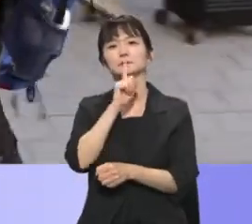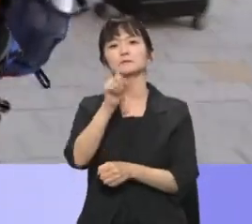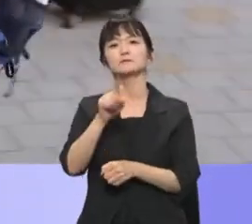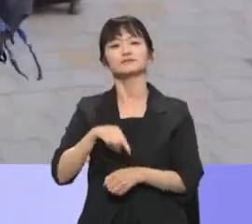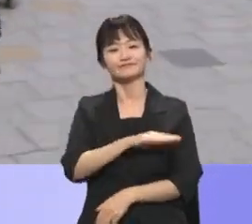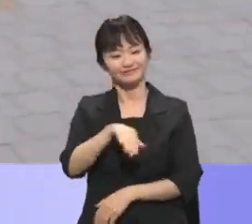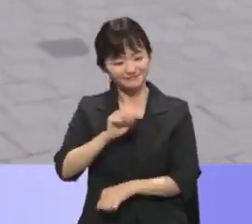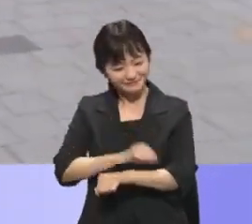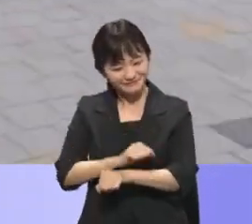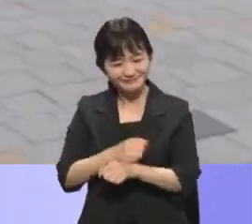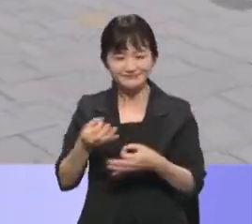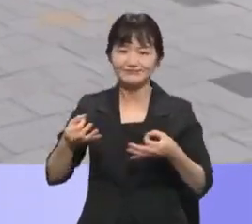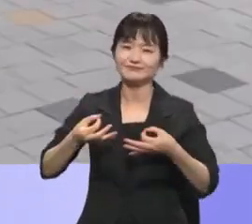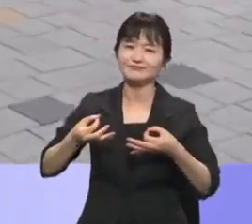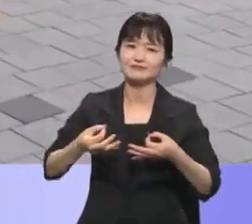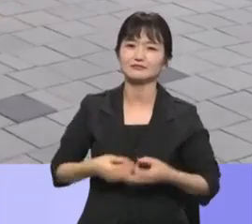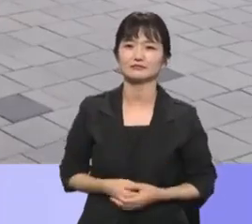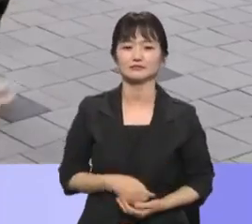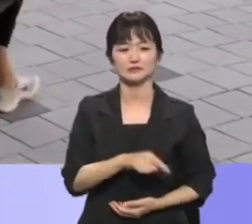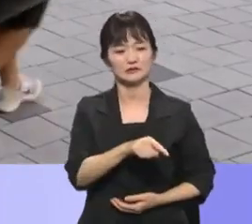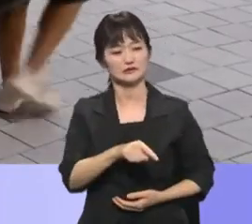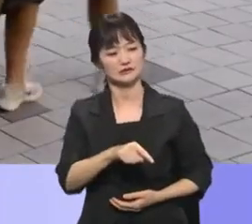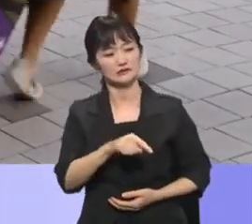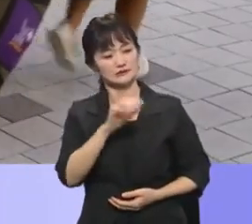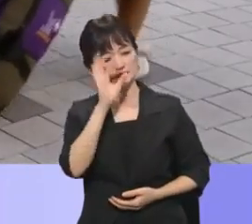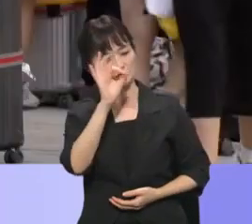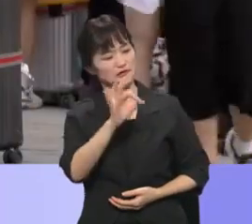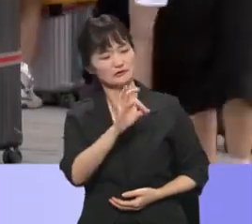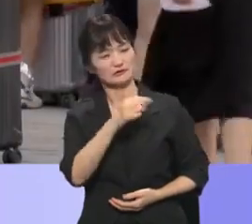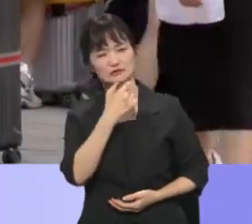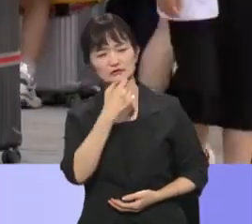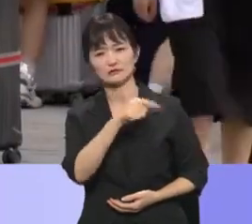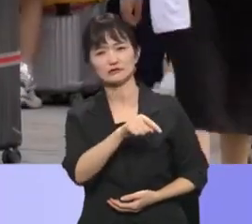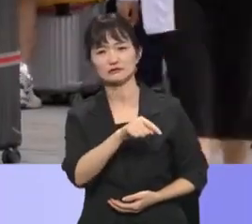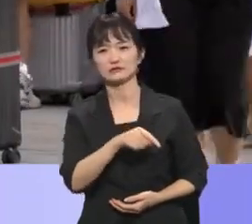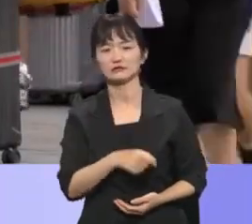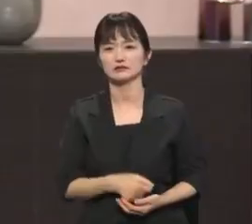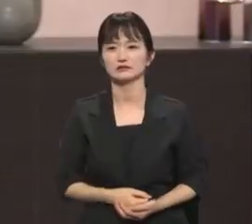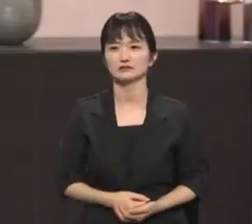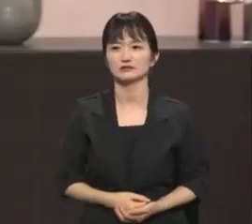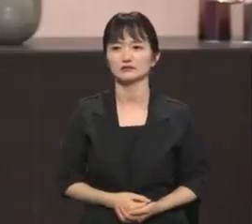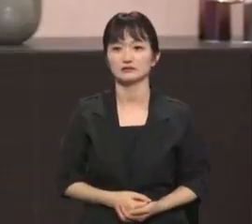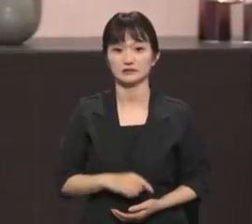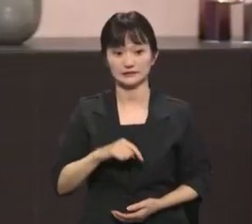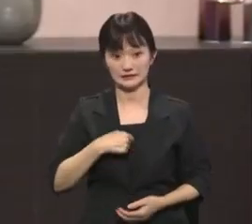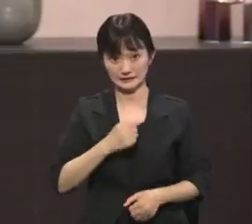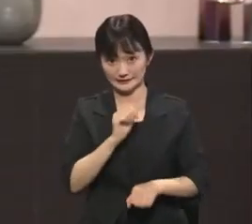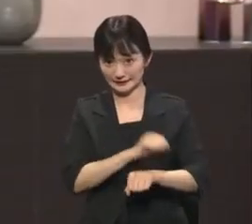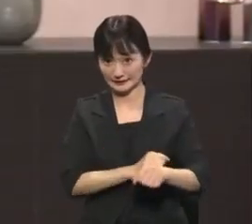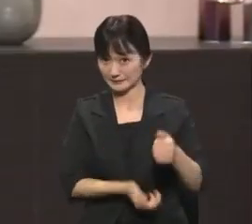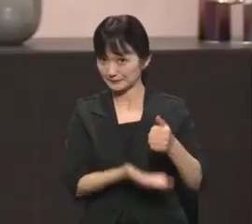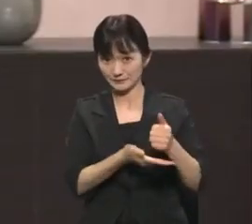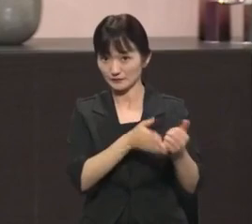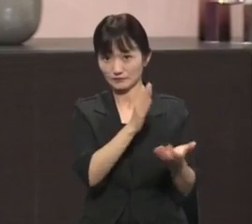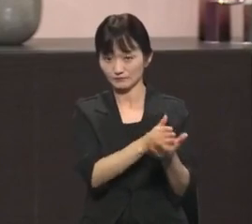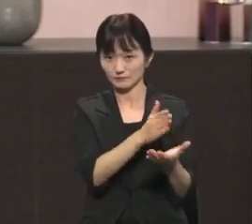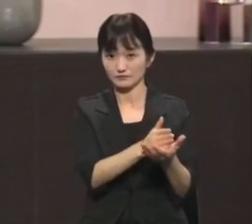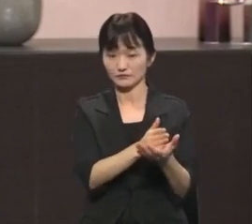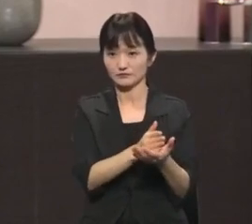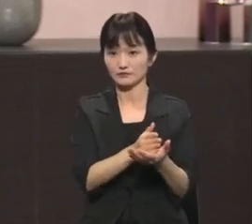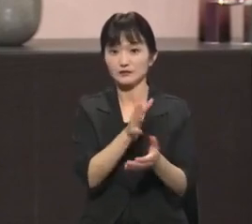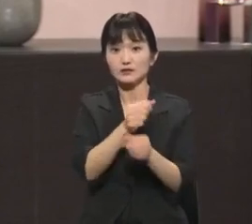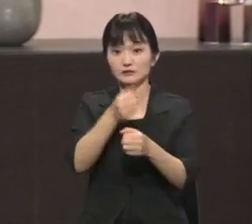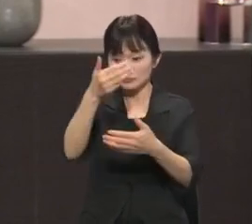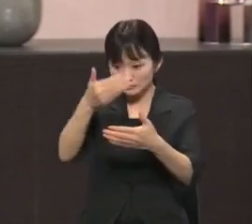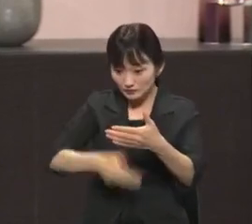봐주세요라고 하면 저는 오히려 세계인들 이거 좋게 보지 않을 거라고 보거든요 그래서 자화자찬보다는 남은 기간 동안